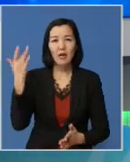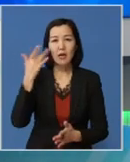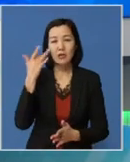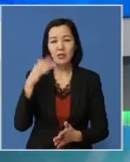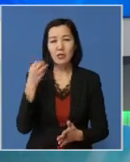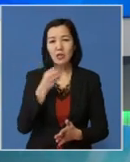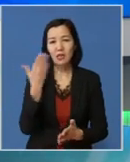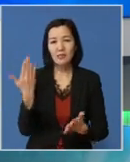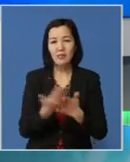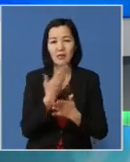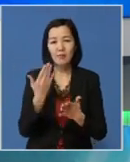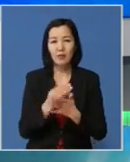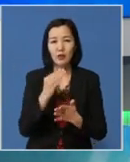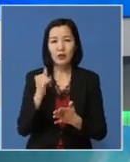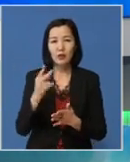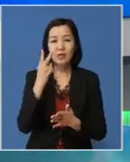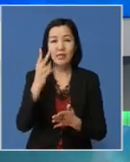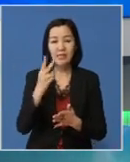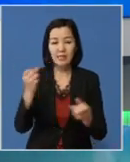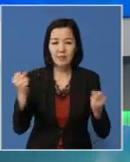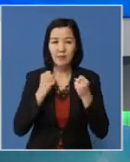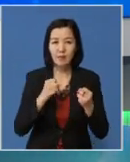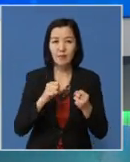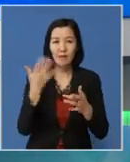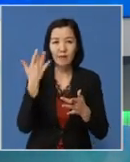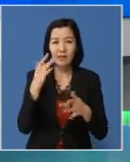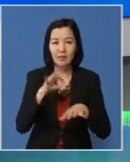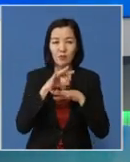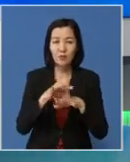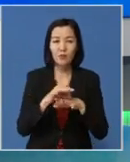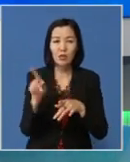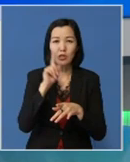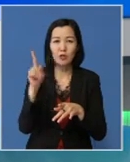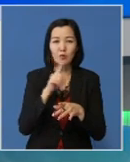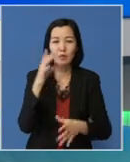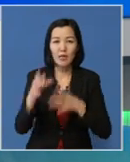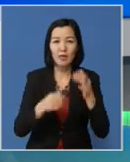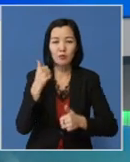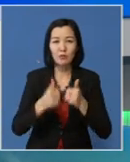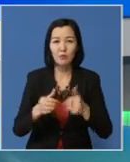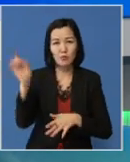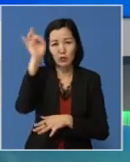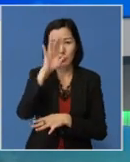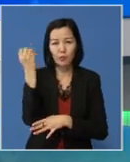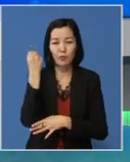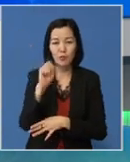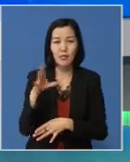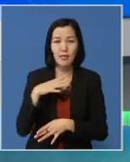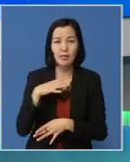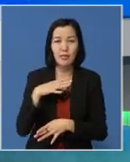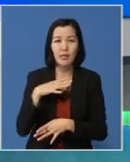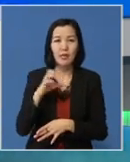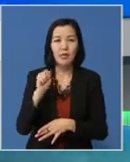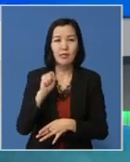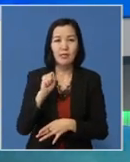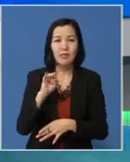Ақштан Ақжолтай хабары. Жетсул қос зілтемірші Лас-Вегаста өтіп жатқан жас өспірімдер арасындағы әлем біріншілігінде чемпион атанды.